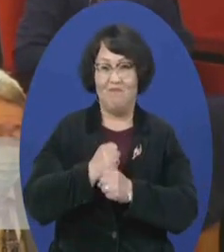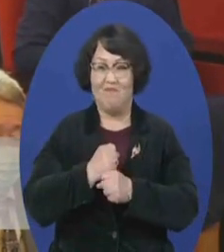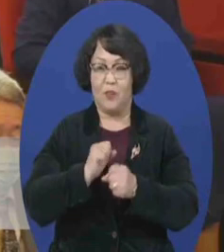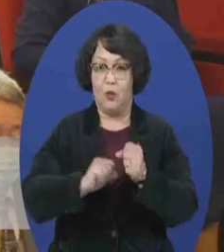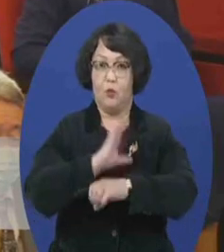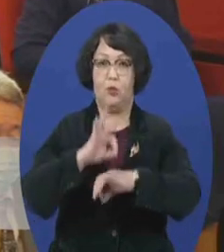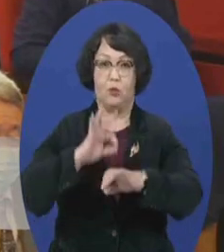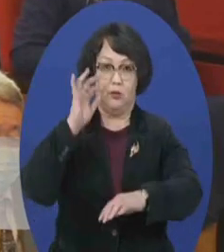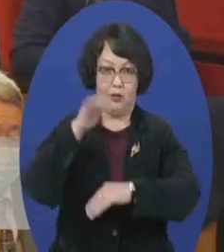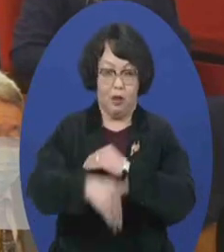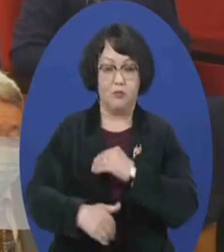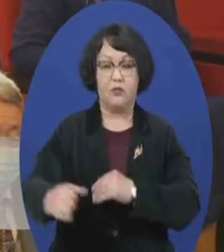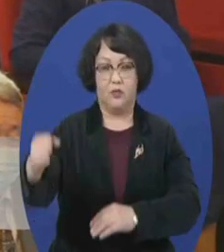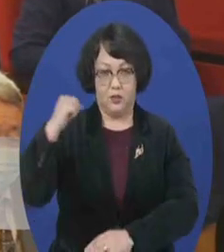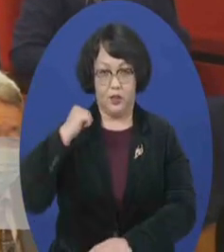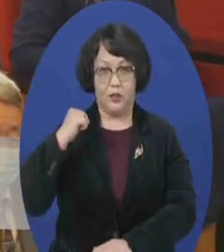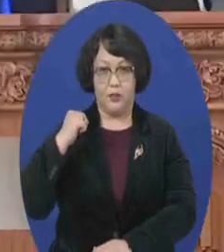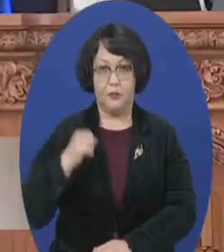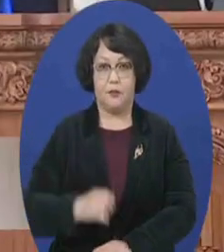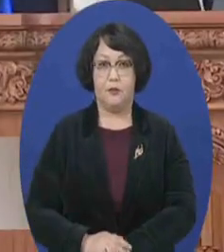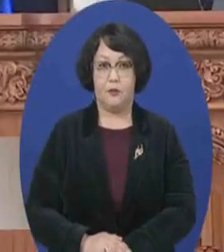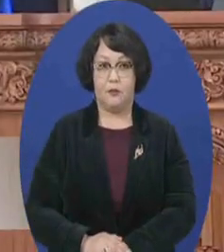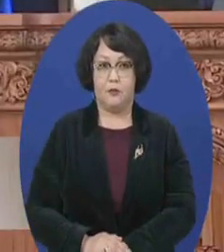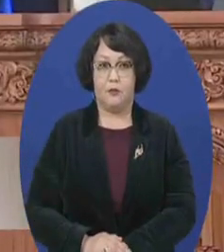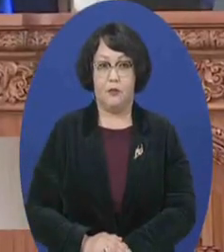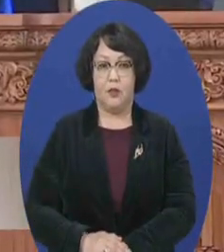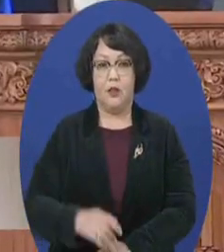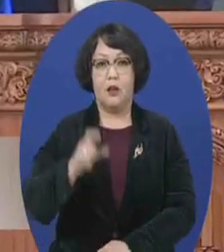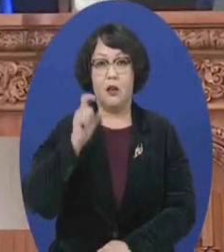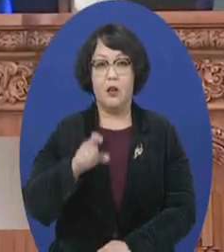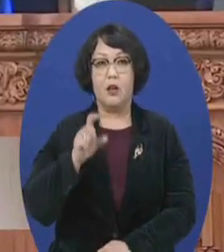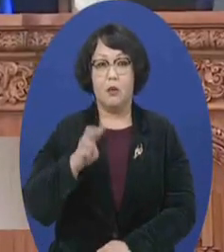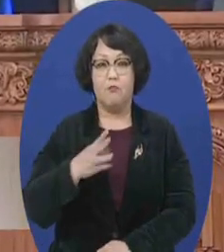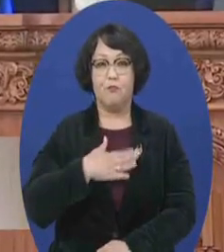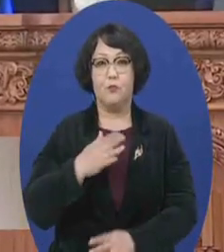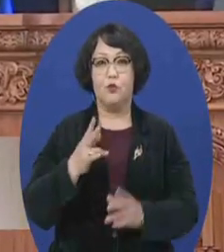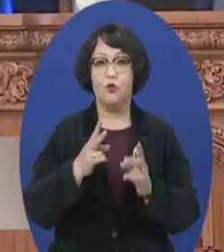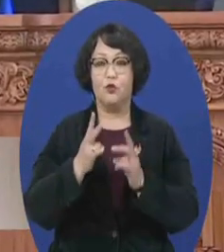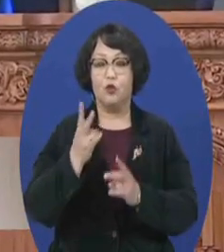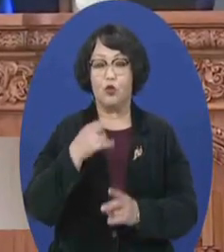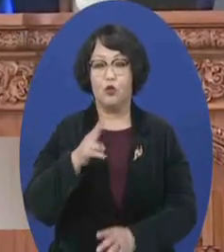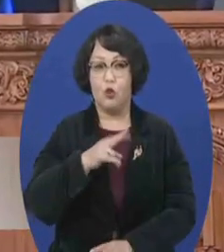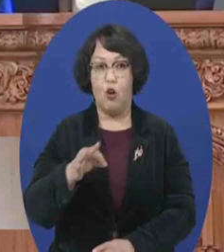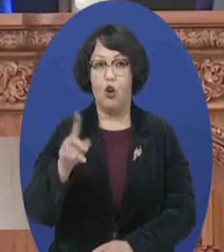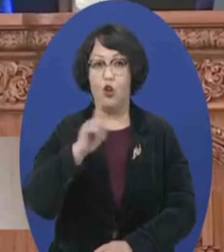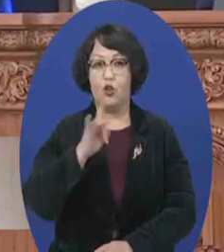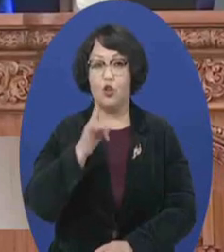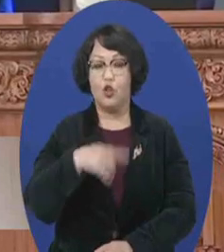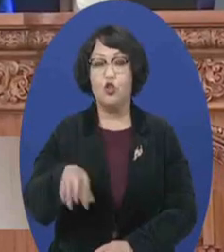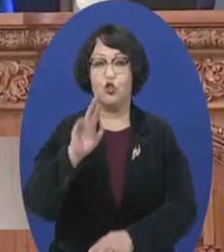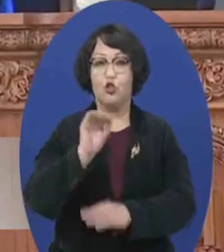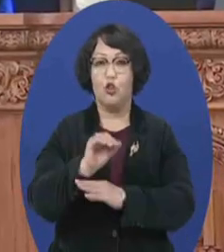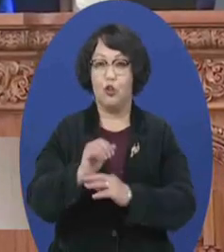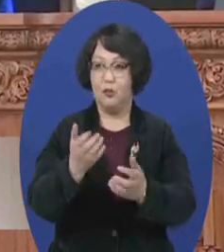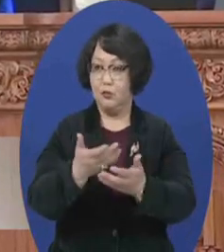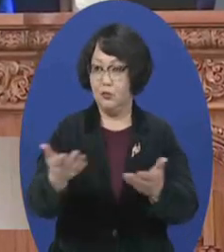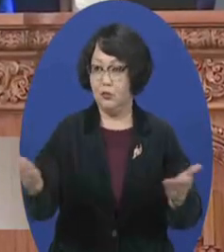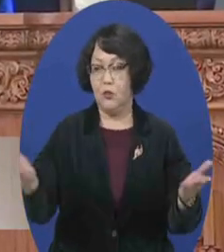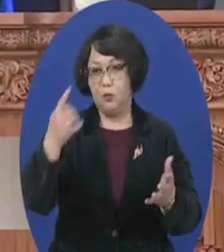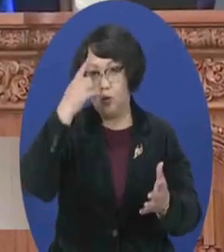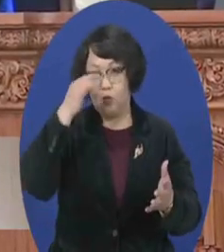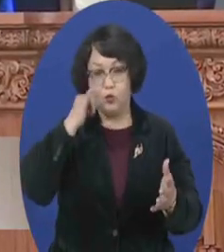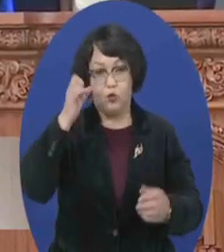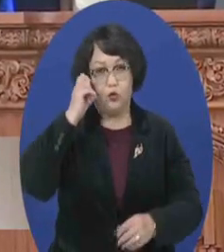тахлын аюулыг даван гарч чадах болно. Эрхэм нөхдөө, эрхэм хүндэт зочдоо, монгол